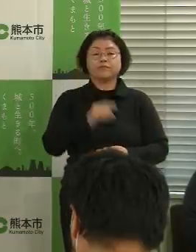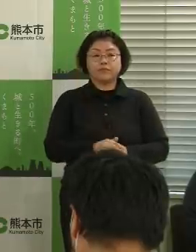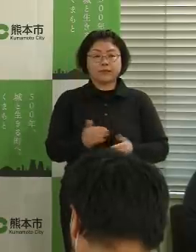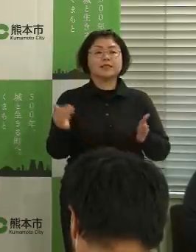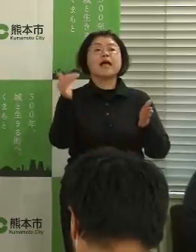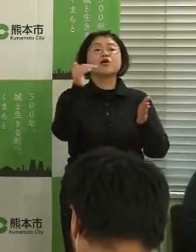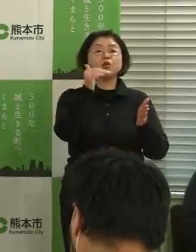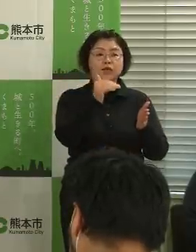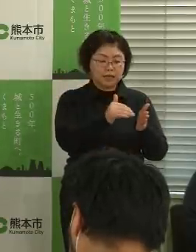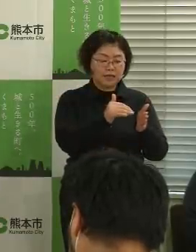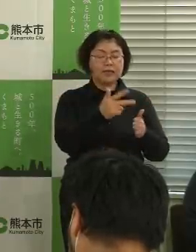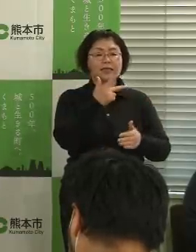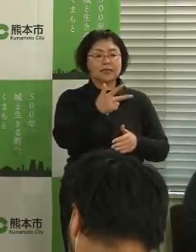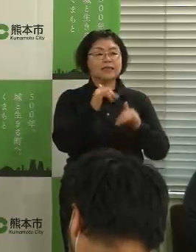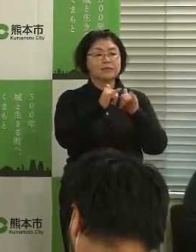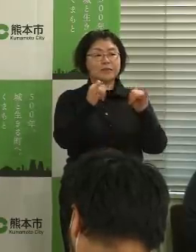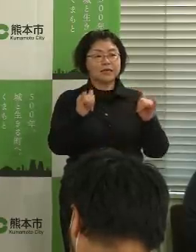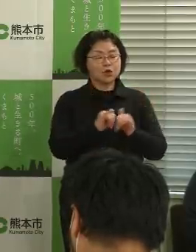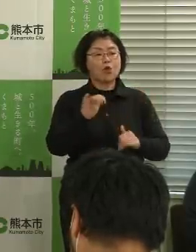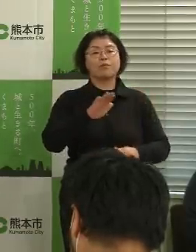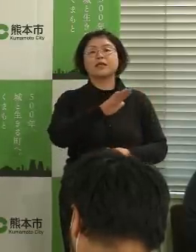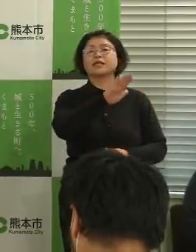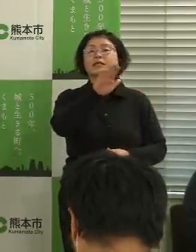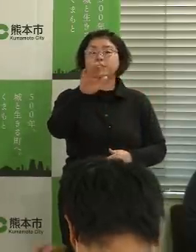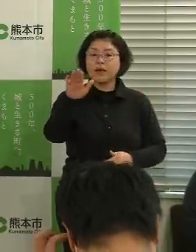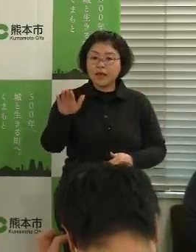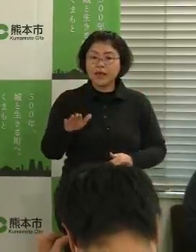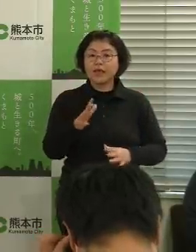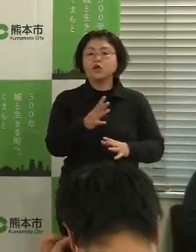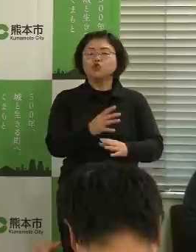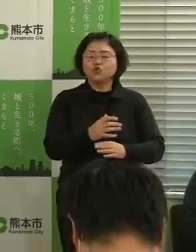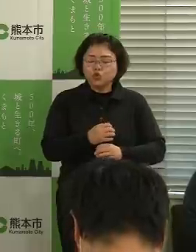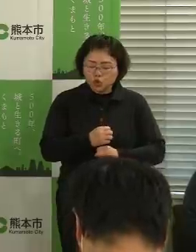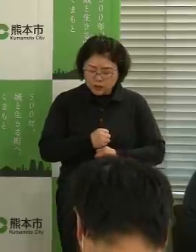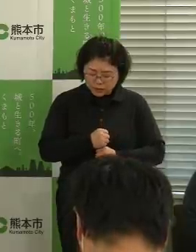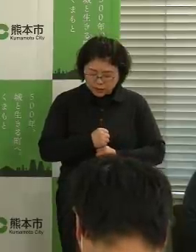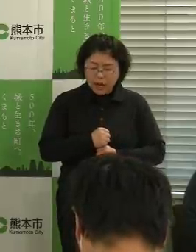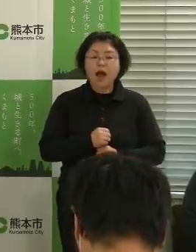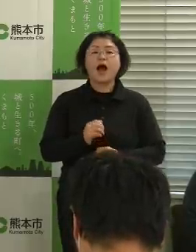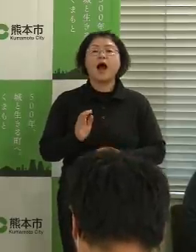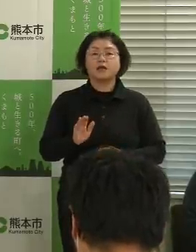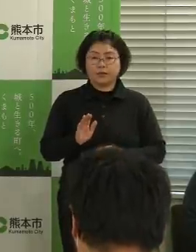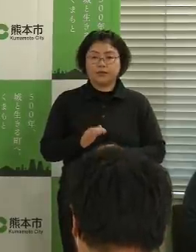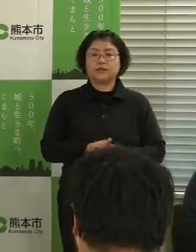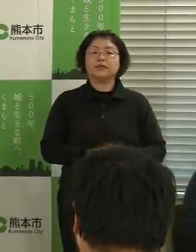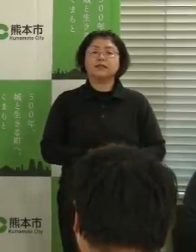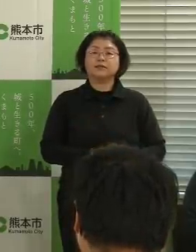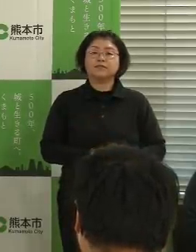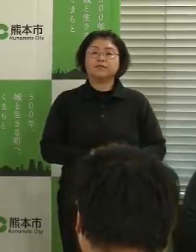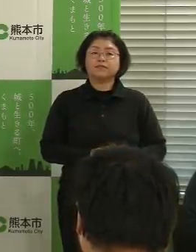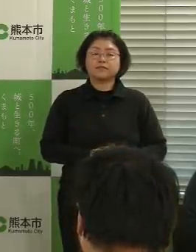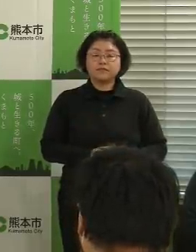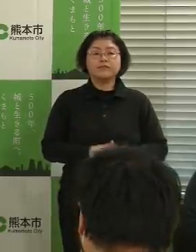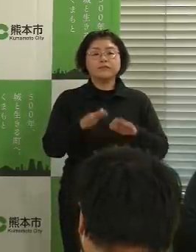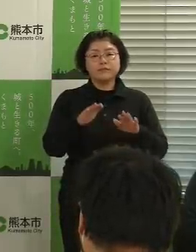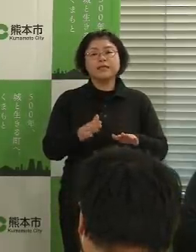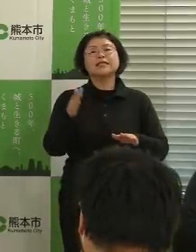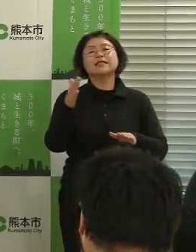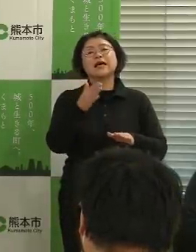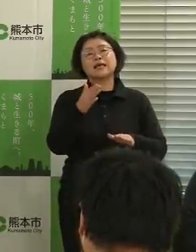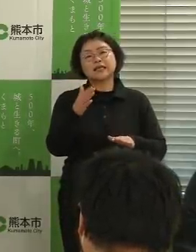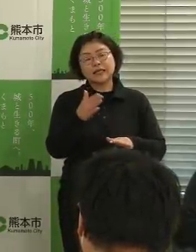最後に市民の皆様へ注意喚起をさせていただきます。最近市民